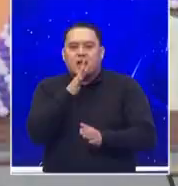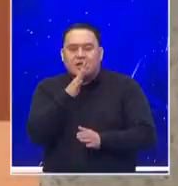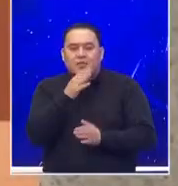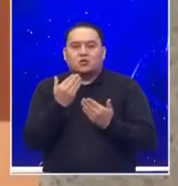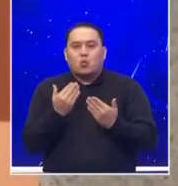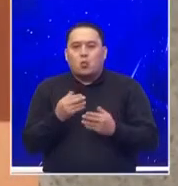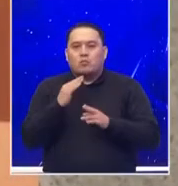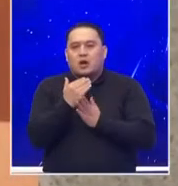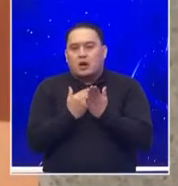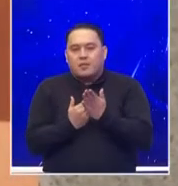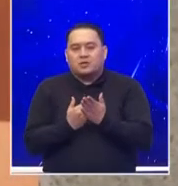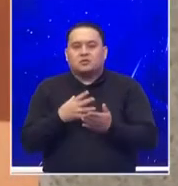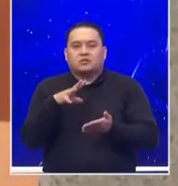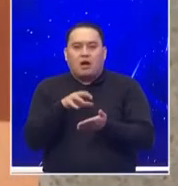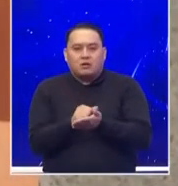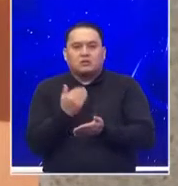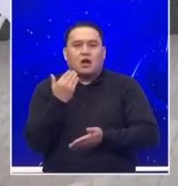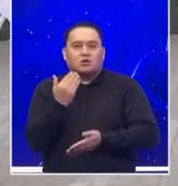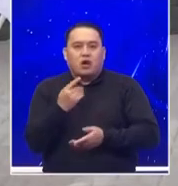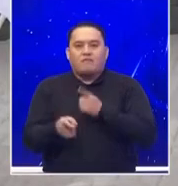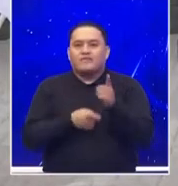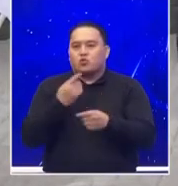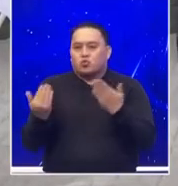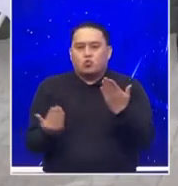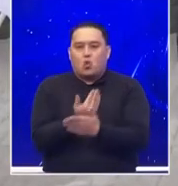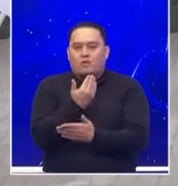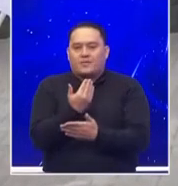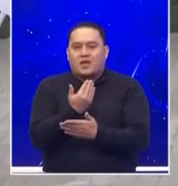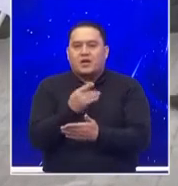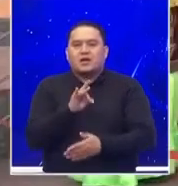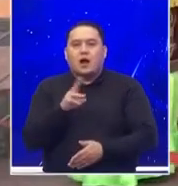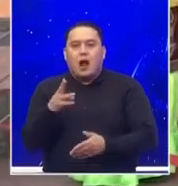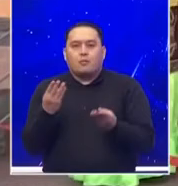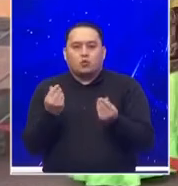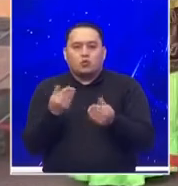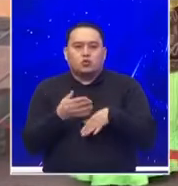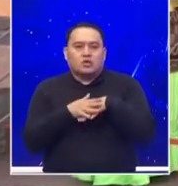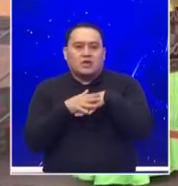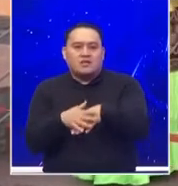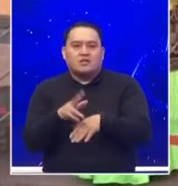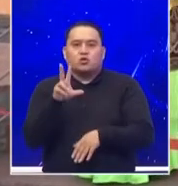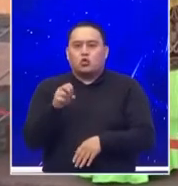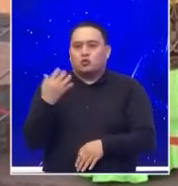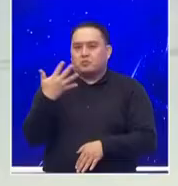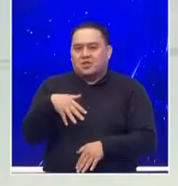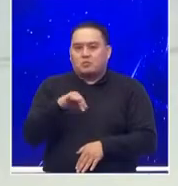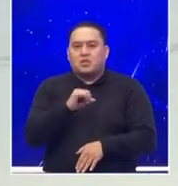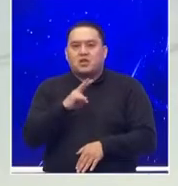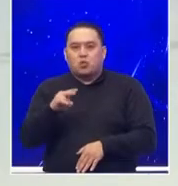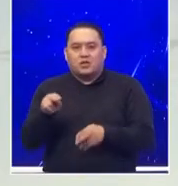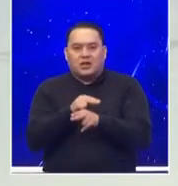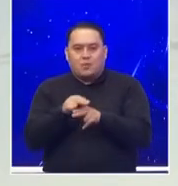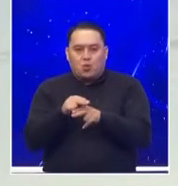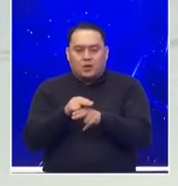благодаря программе дорожная карта занятости оно обрело новую жизнь из республиканского бюджета выделено свыше 350 миллионов на